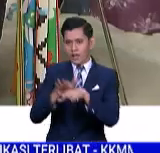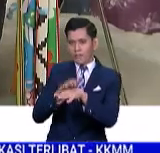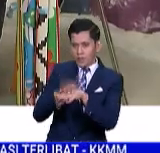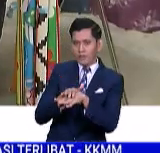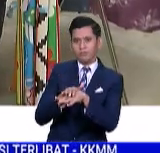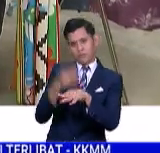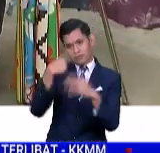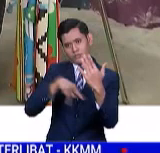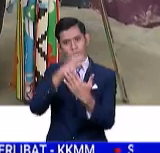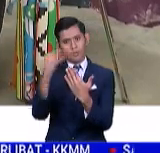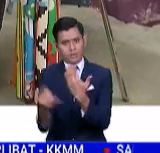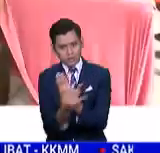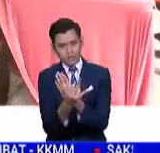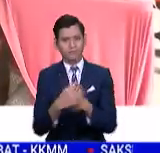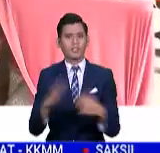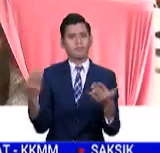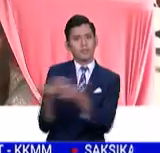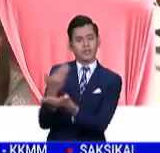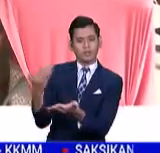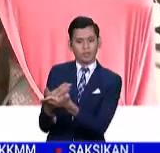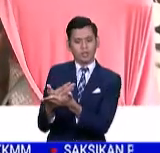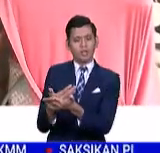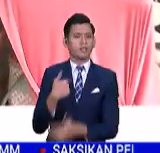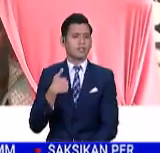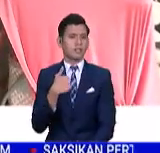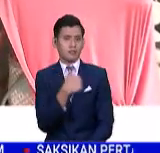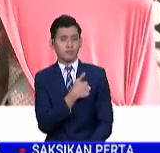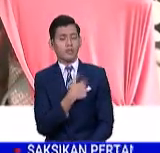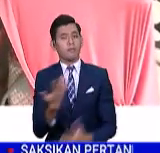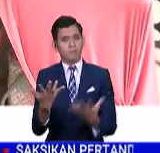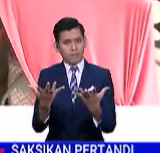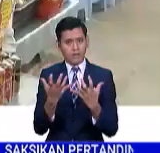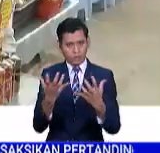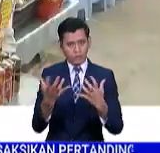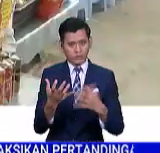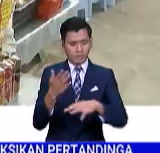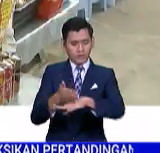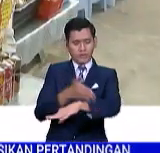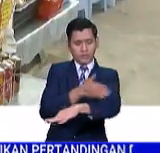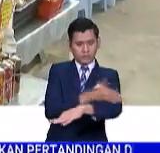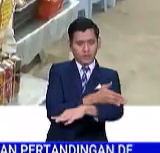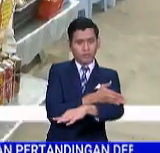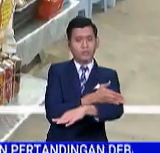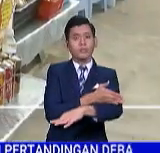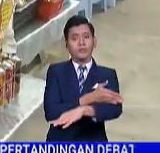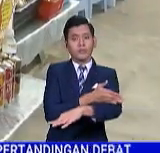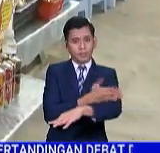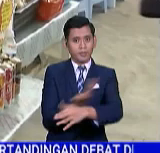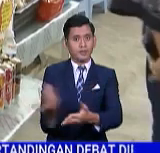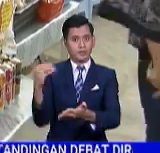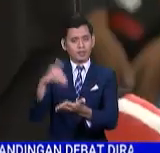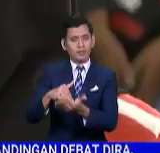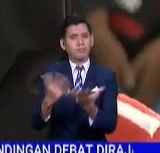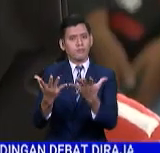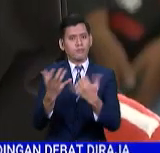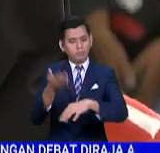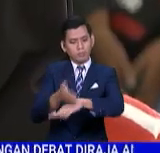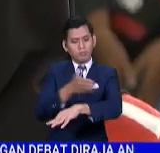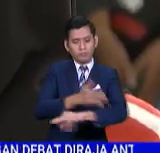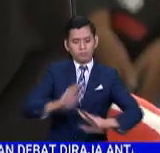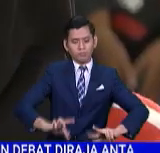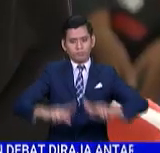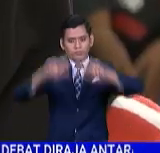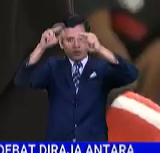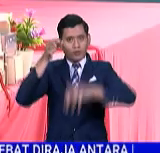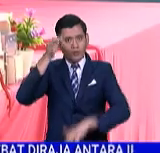dilambat-lambatkanlah. Keperitan lalu mahu ditinggalkan sebagai kenangan, namun penduduk Kabong mendambakan infrastruktur masa